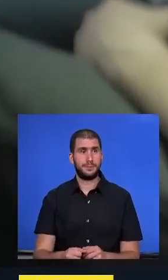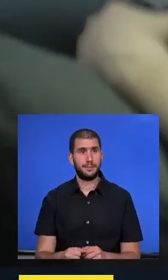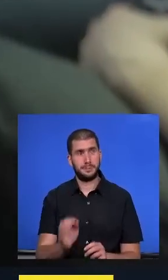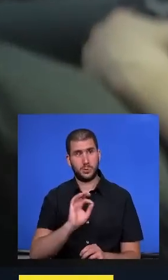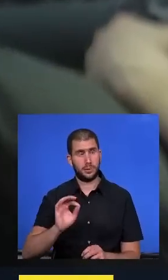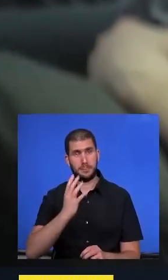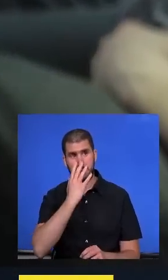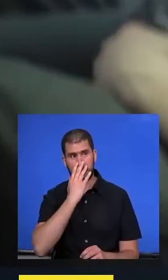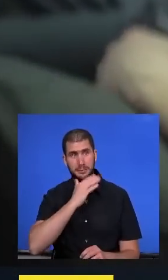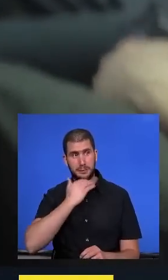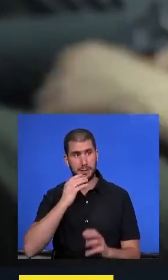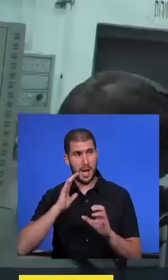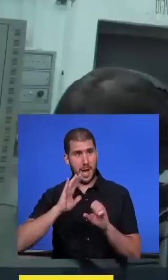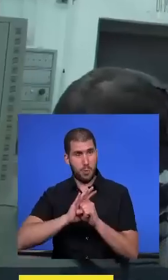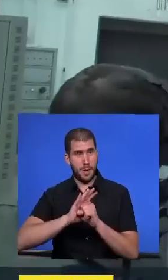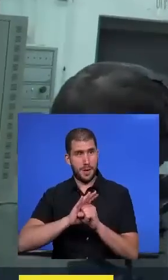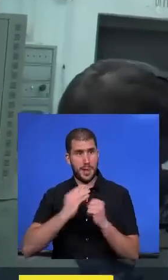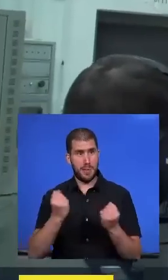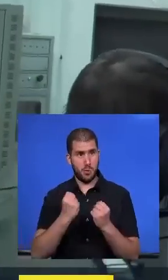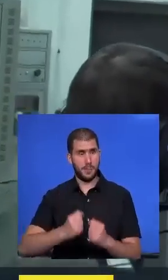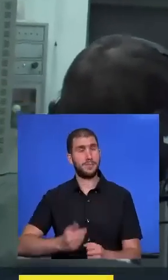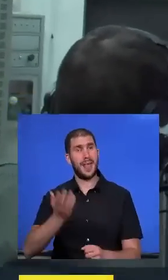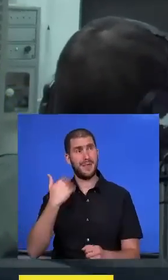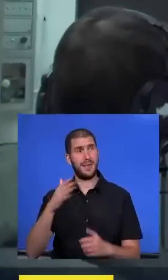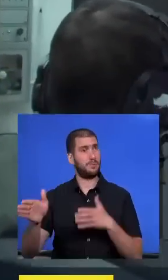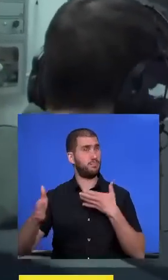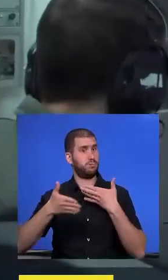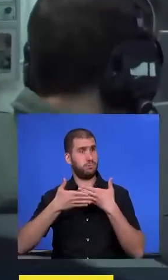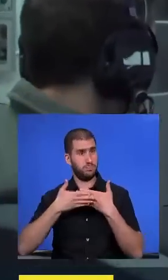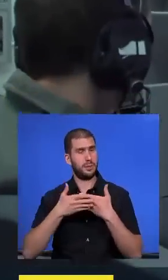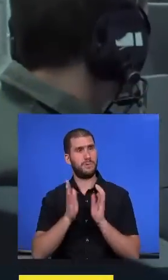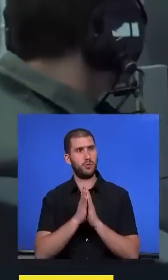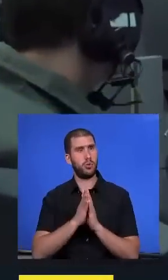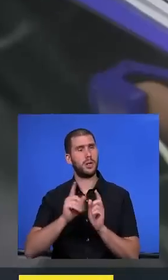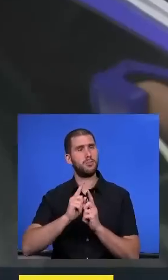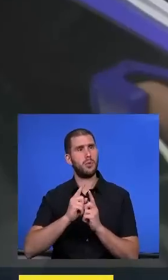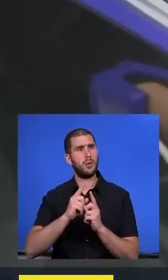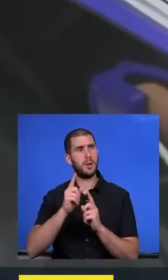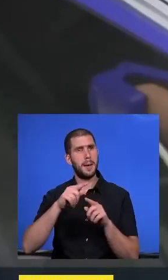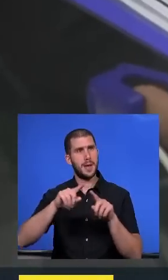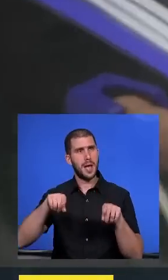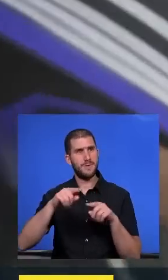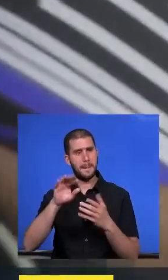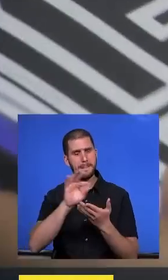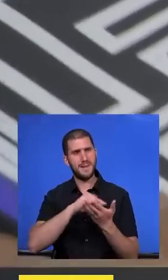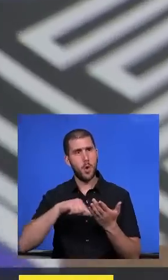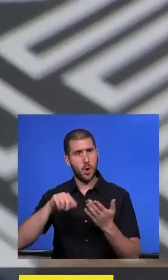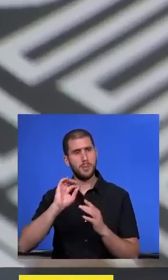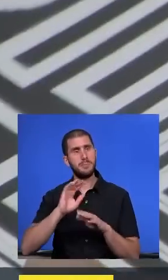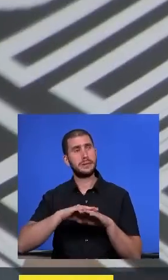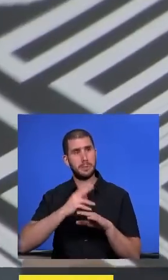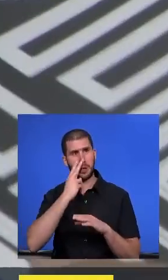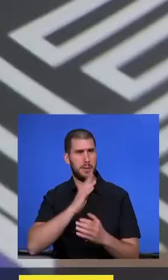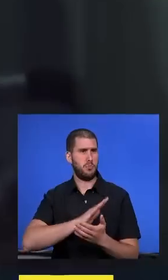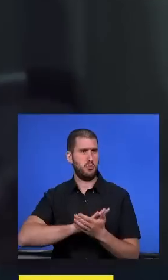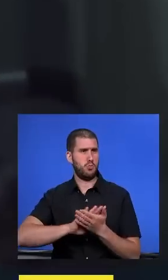מעולה. משפחה שלך משפיק אותו מעלה מהלך האימון. לפני שהדלתות נסגרות, נתבקשתי לצייר קו בתוך מבוך, משימה שנראית